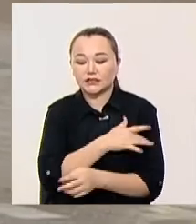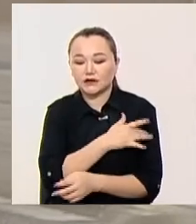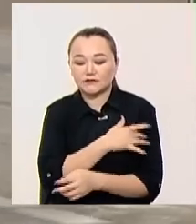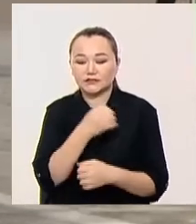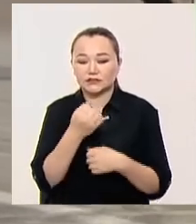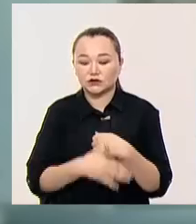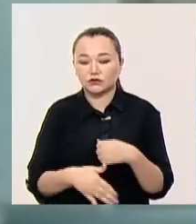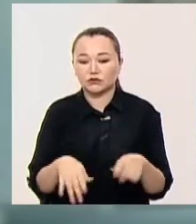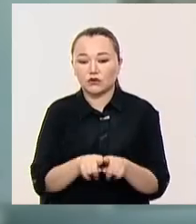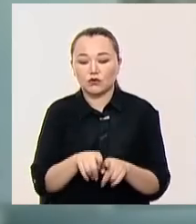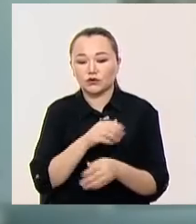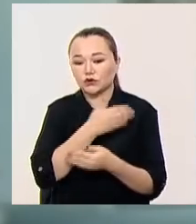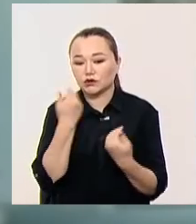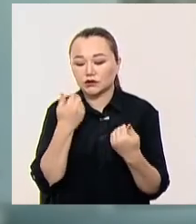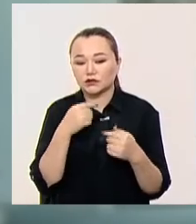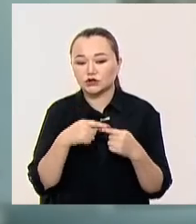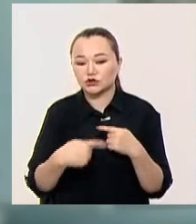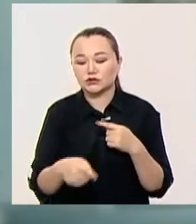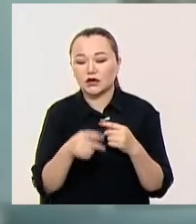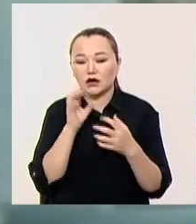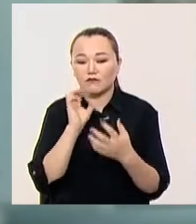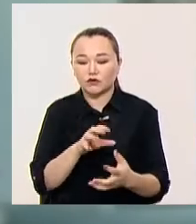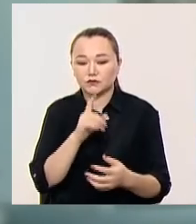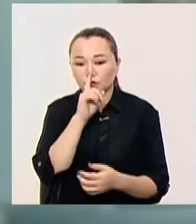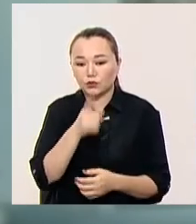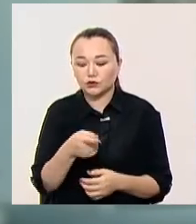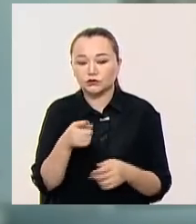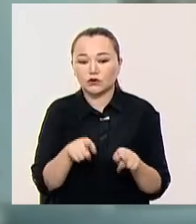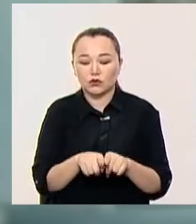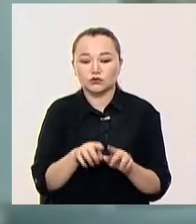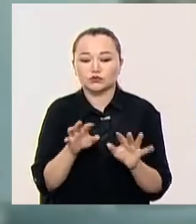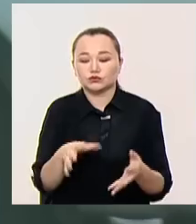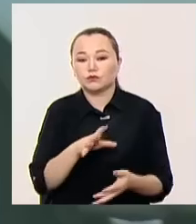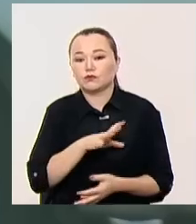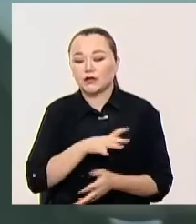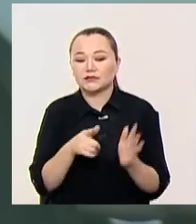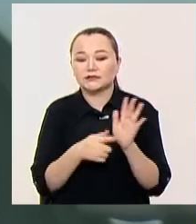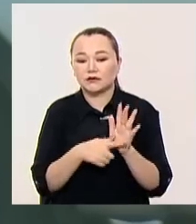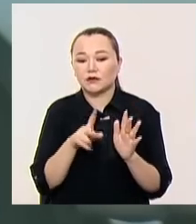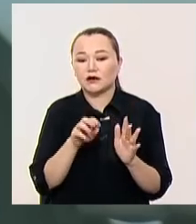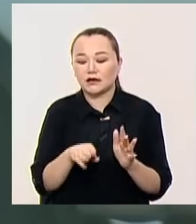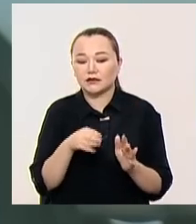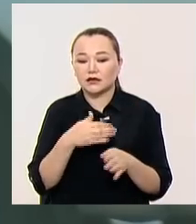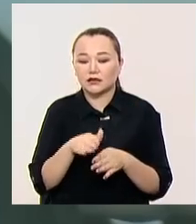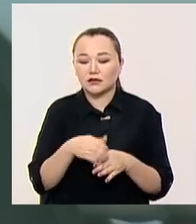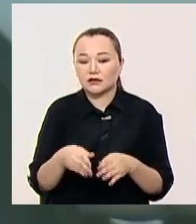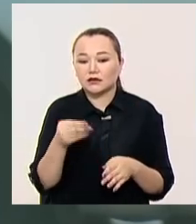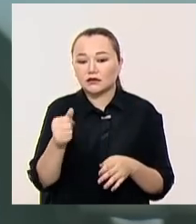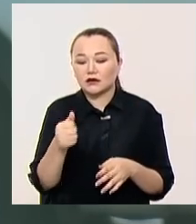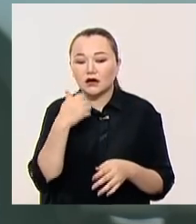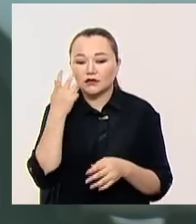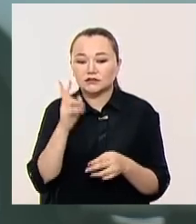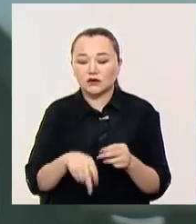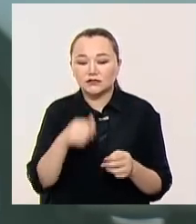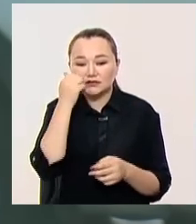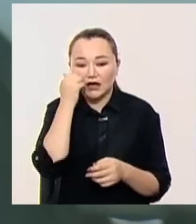Қазақстанда атымен жоқ. Автобустар бір жылдың ішінде осындай күйге түсті. 7 жылдан кейін несиені төлеп біткен кезде ескі